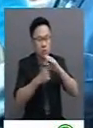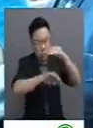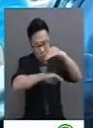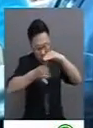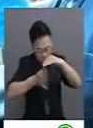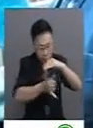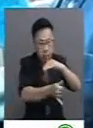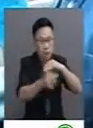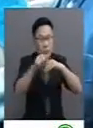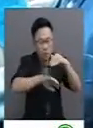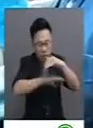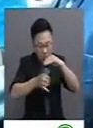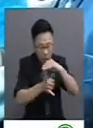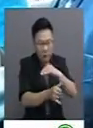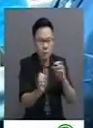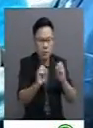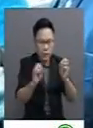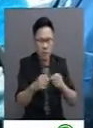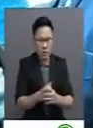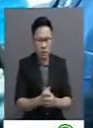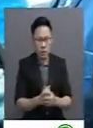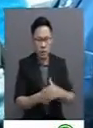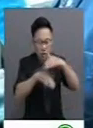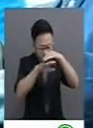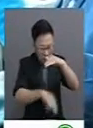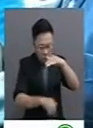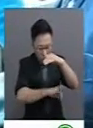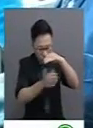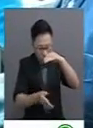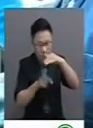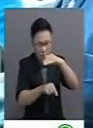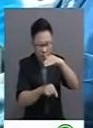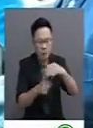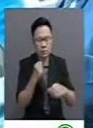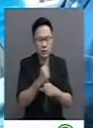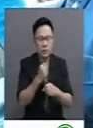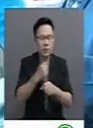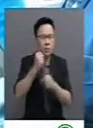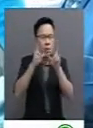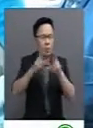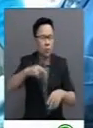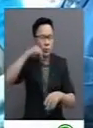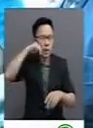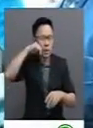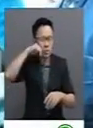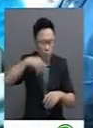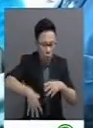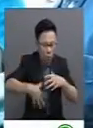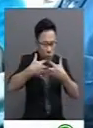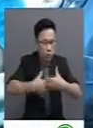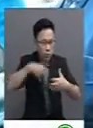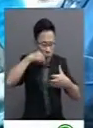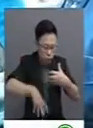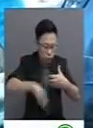ที่สงสัยว่าเป็นอุโมงค์ลับอ่ะจริงๆก็คือใต้ถุนอาคารเท่านั้นเองที่ติดตั้งระบบปั๊มน้ำส